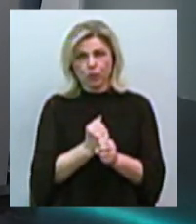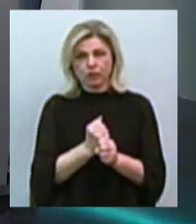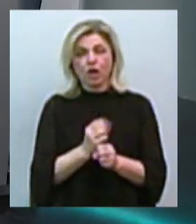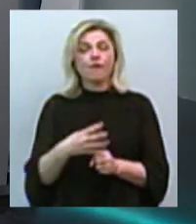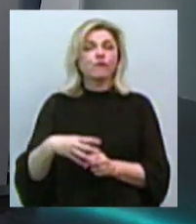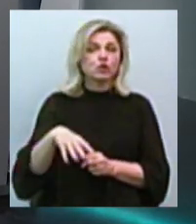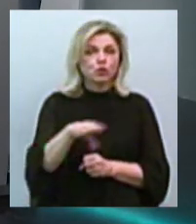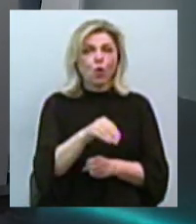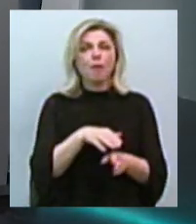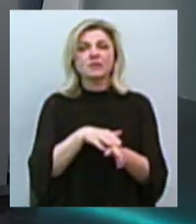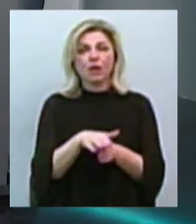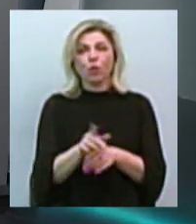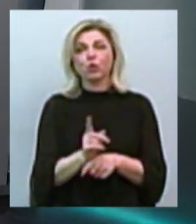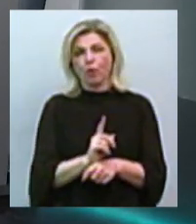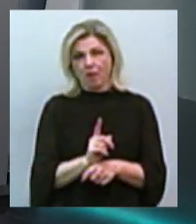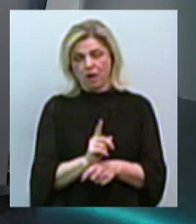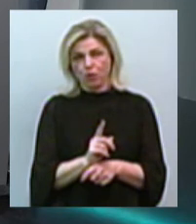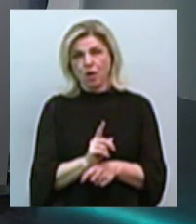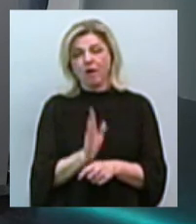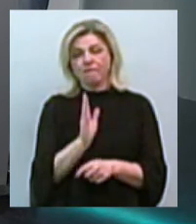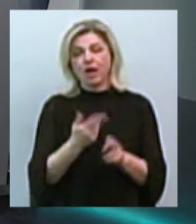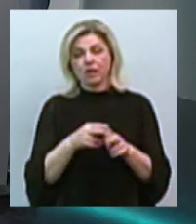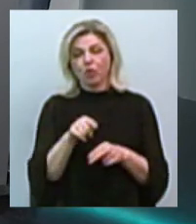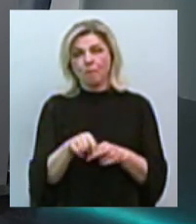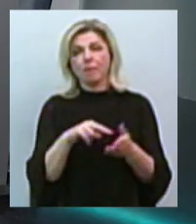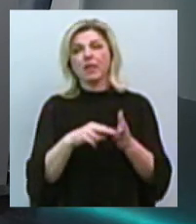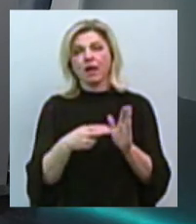все абсолютно нормально в этом плане,